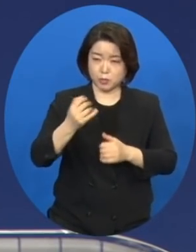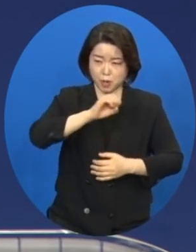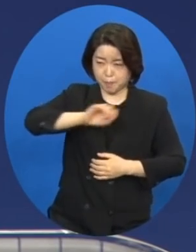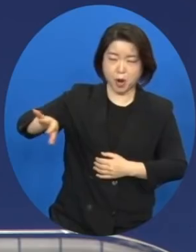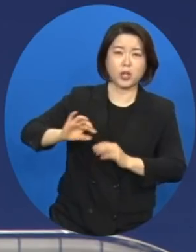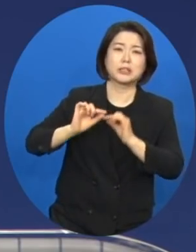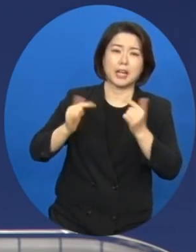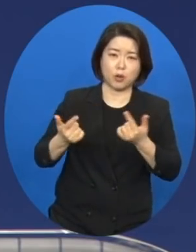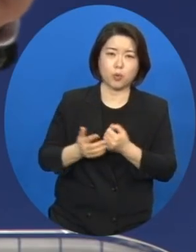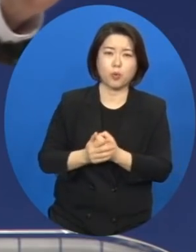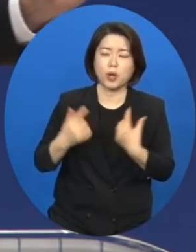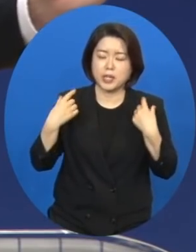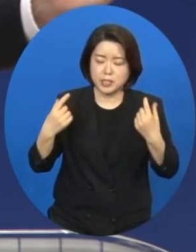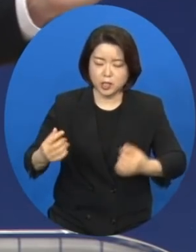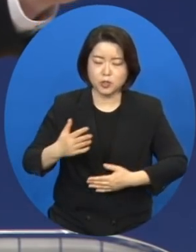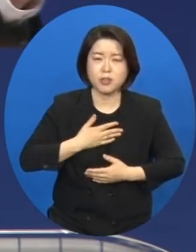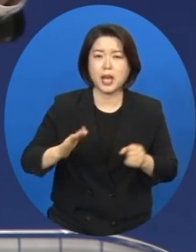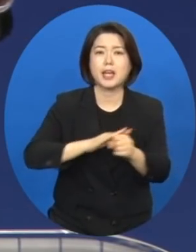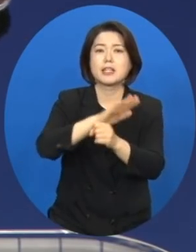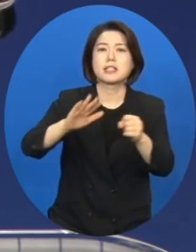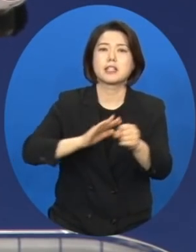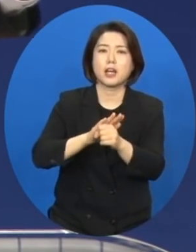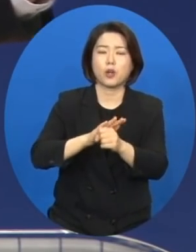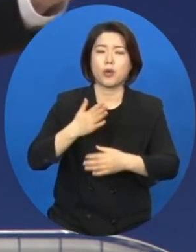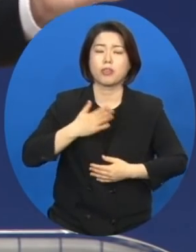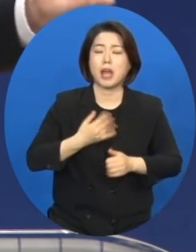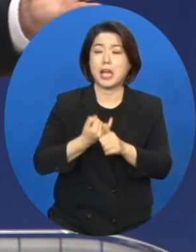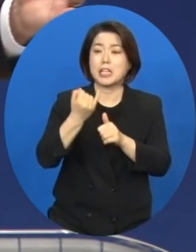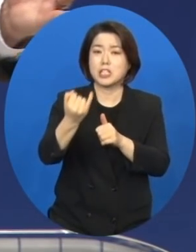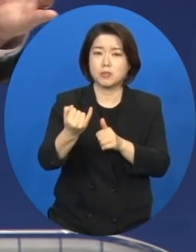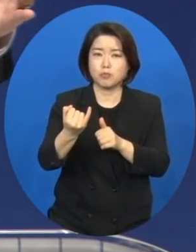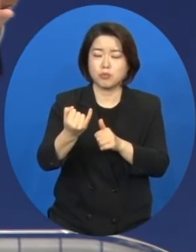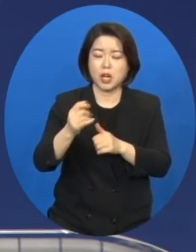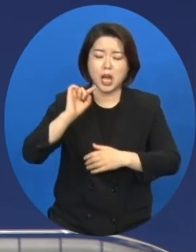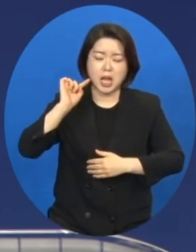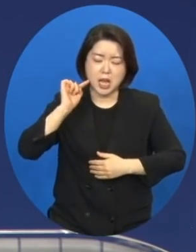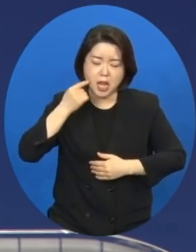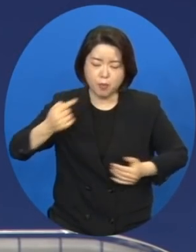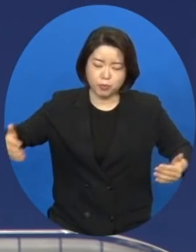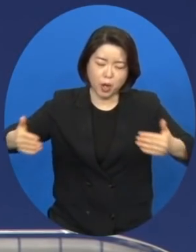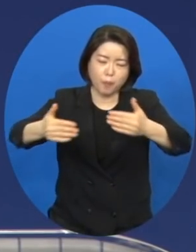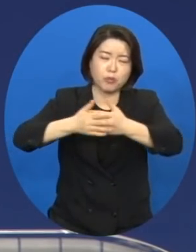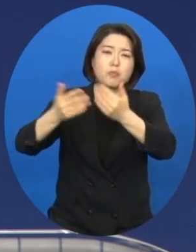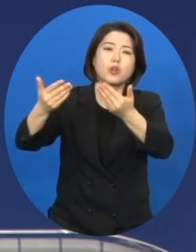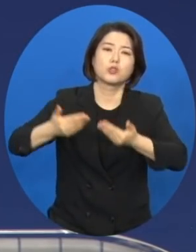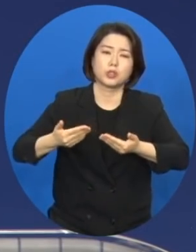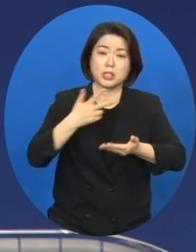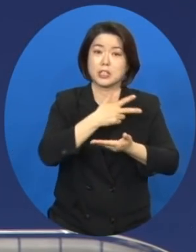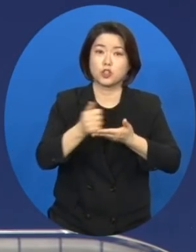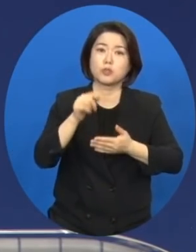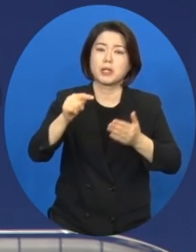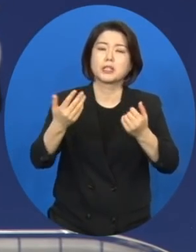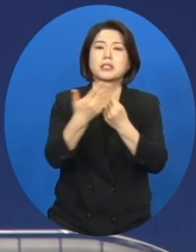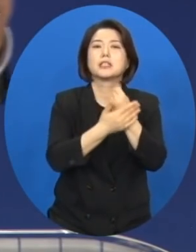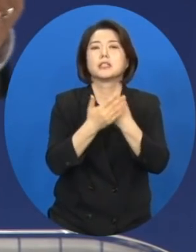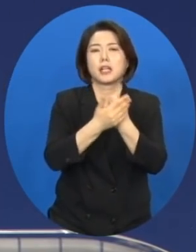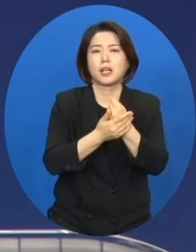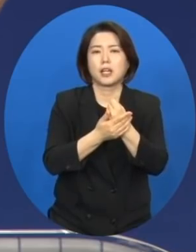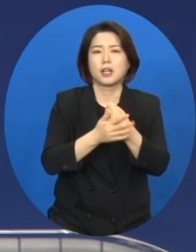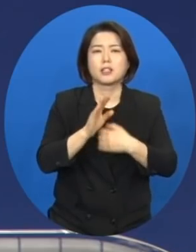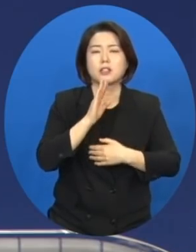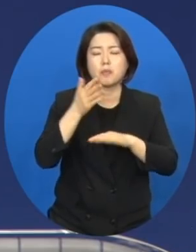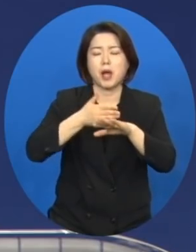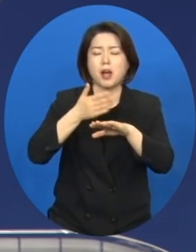않고 여전히 나의 사랑하는 나의 신부라고 어여삐 나를 품어주시는 주님의 그 은혜에